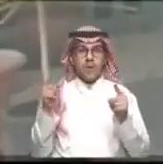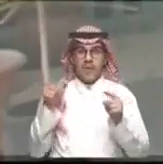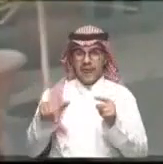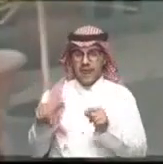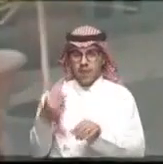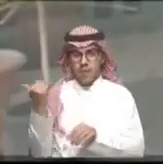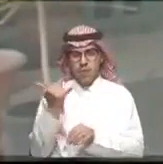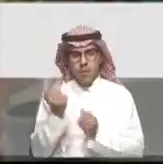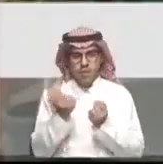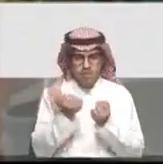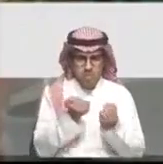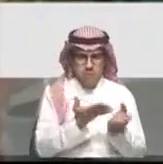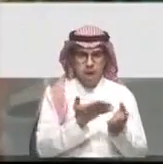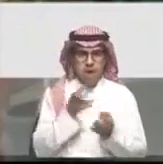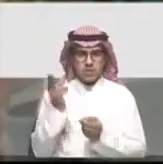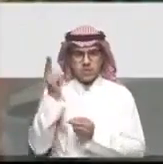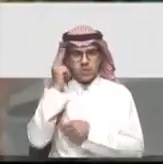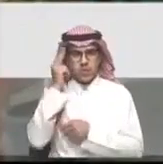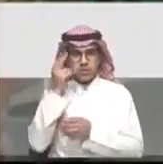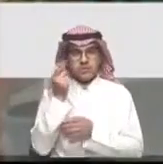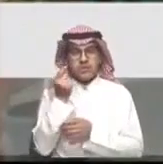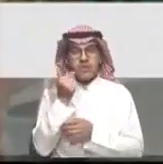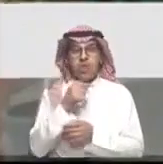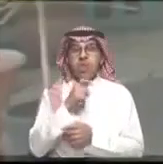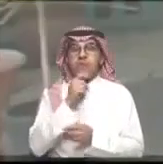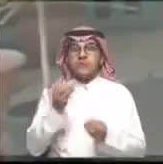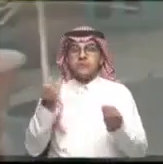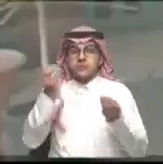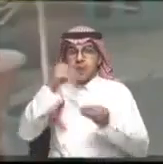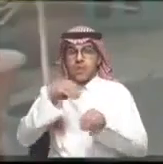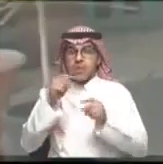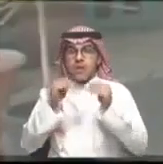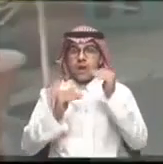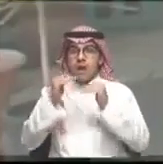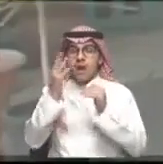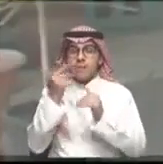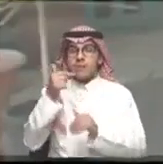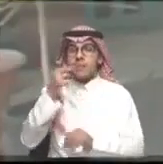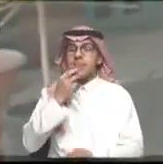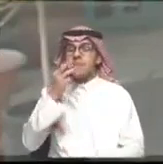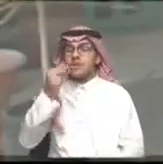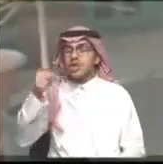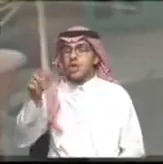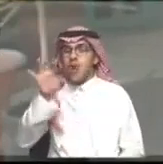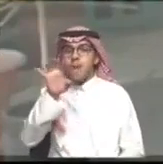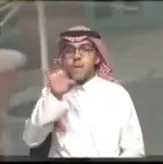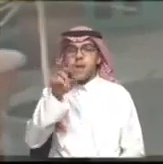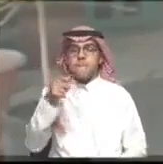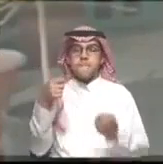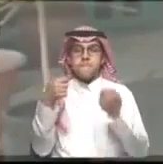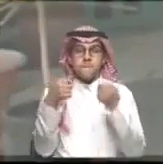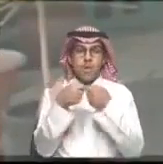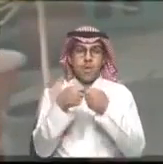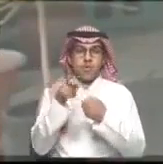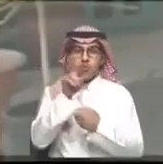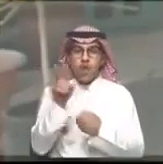جاء في وقت حاسم، الأونروا تعاني من عجز مالي كبير يقدر ب 346 مليون دولار بعد قرار الإدارة